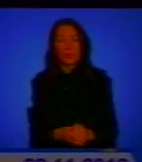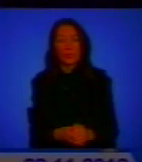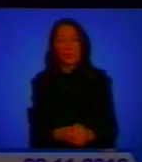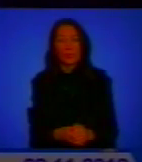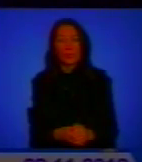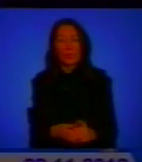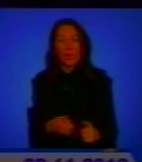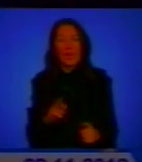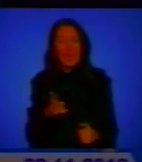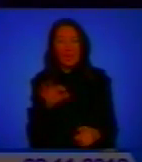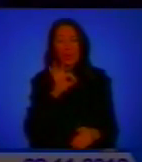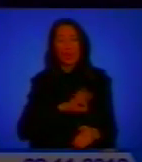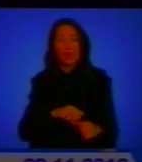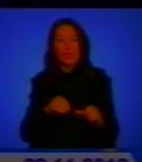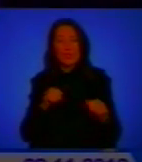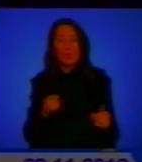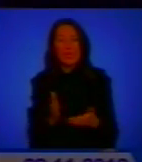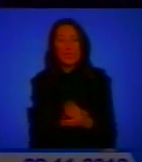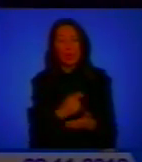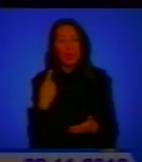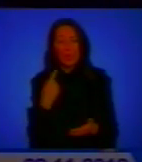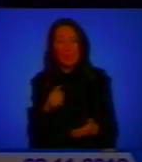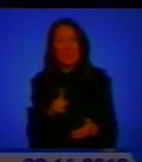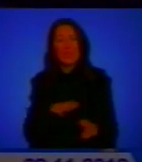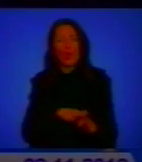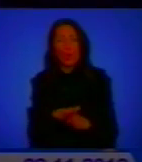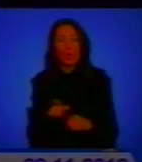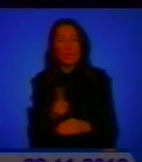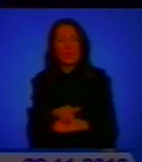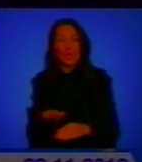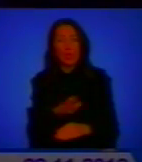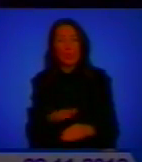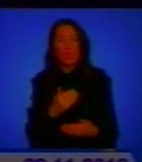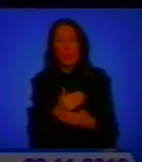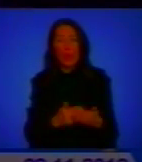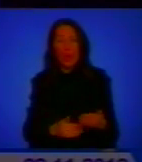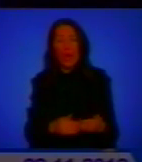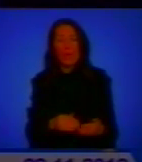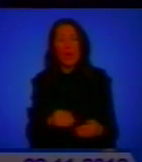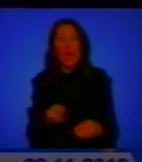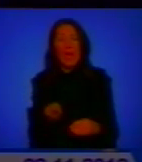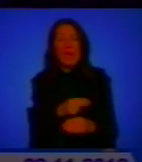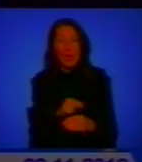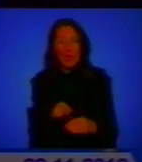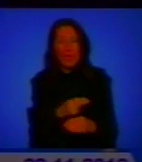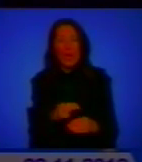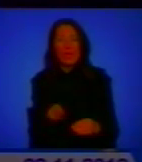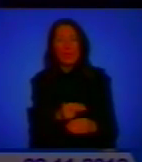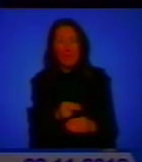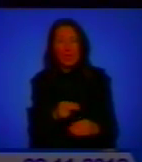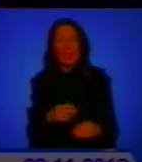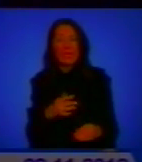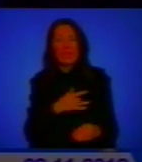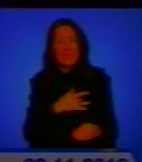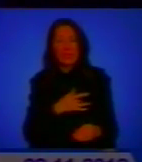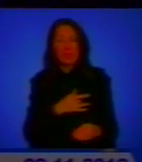Як використовуються земельні ресурси в області? Чи виконується на Тернопільщині програма запобігання та лікування серцево-судинних та